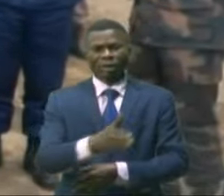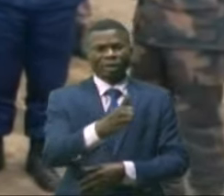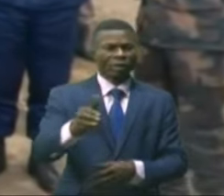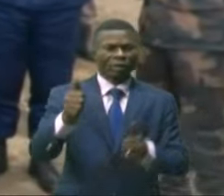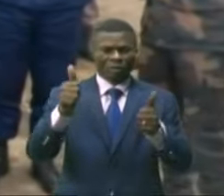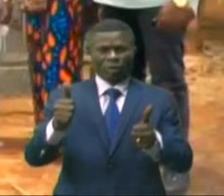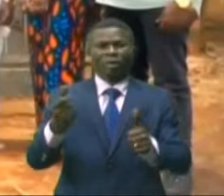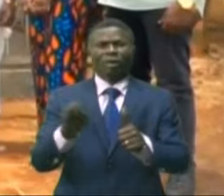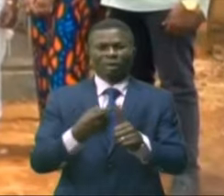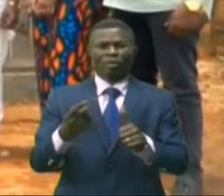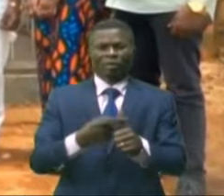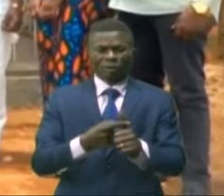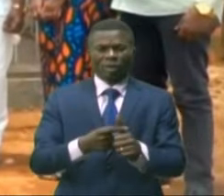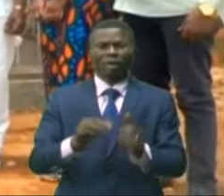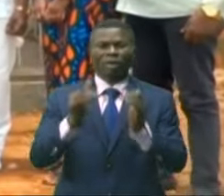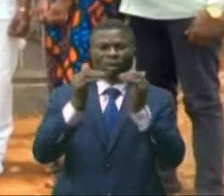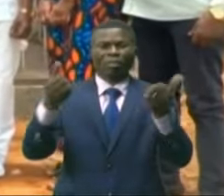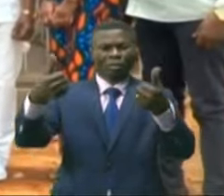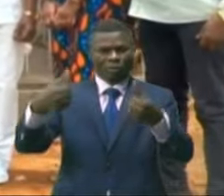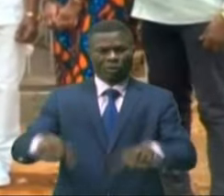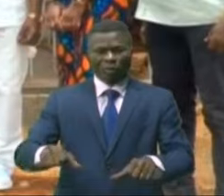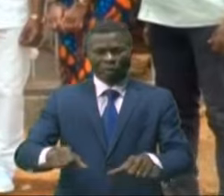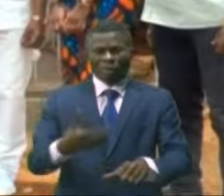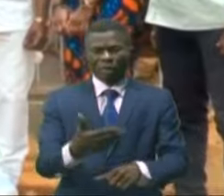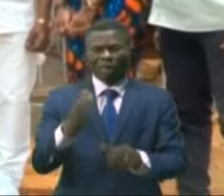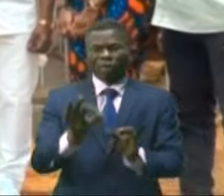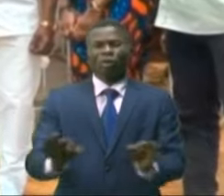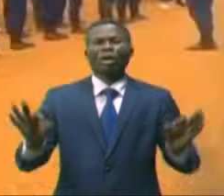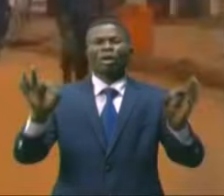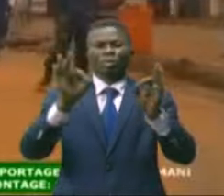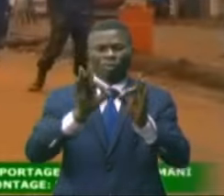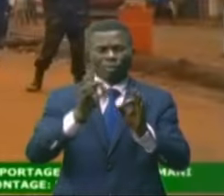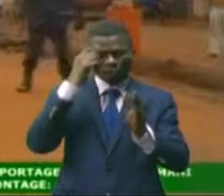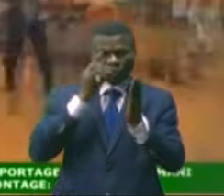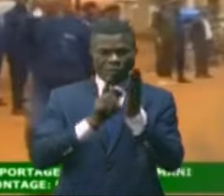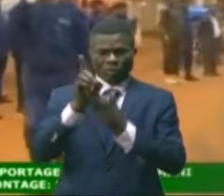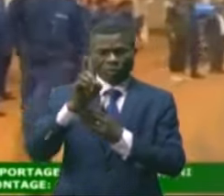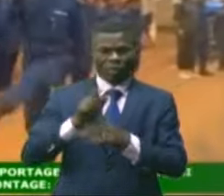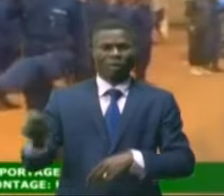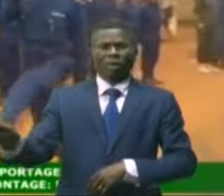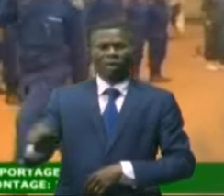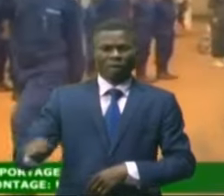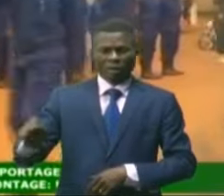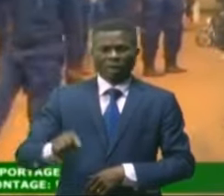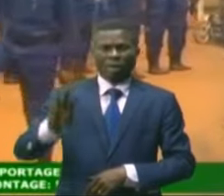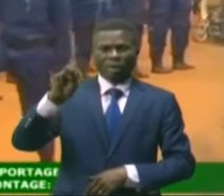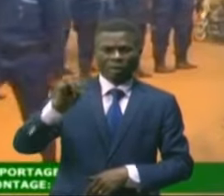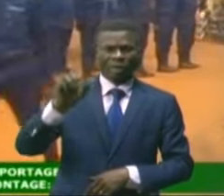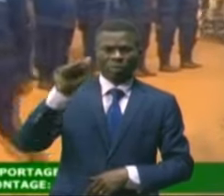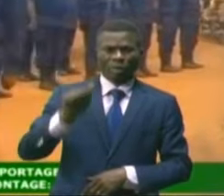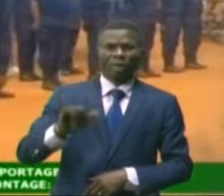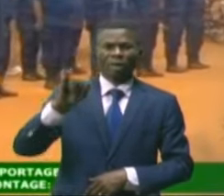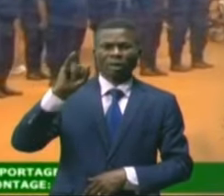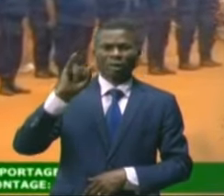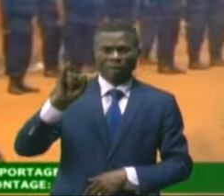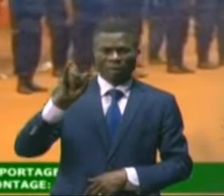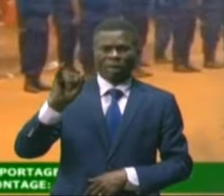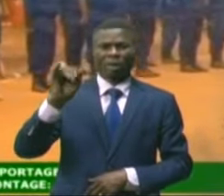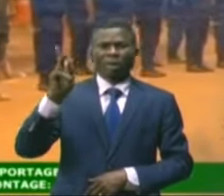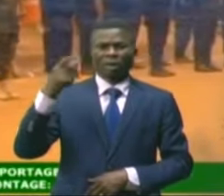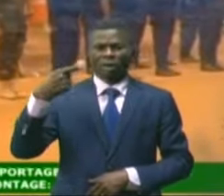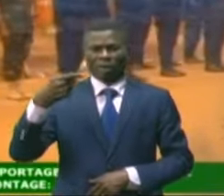Il faut dire que la paix reste un facteur majeur pour le développement du territoire de Mahagi à vocation